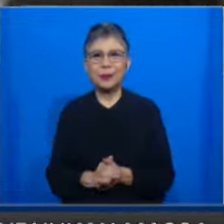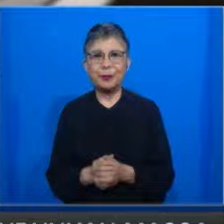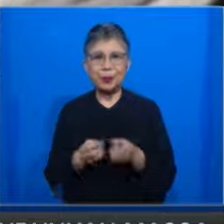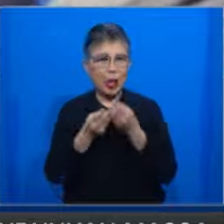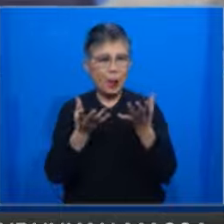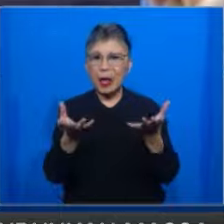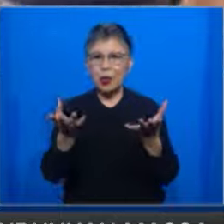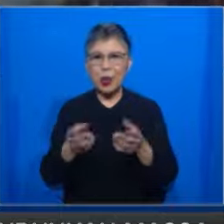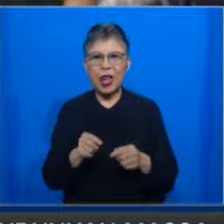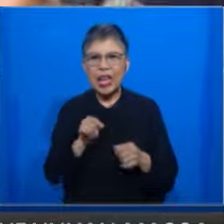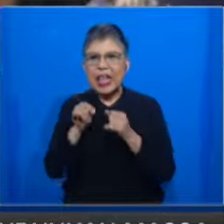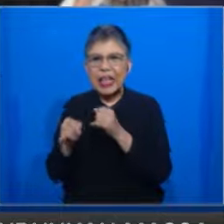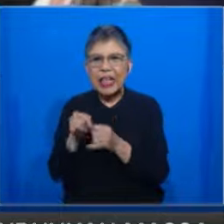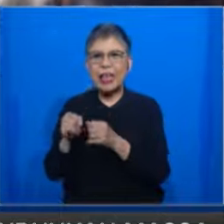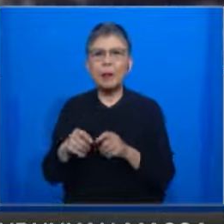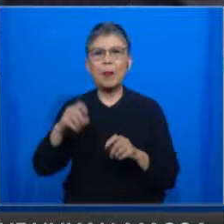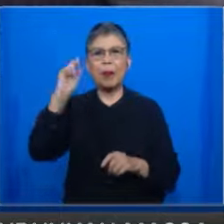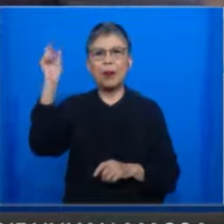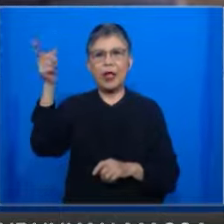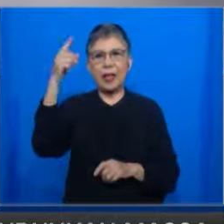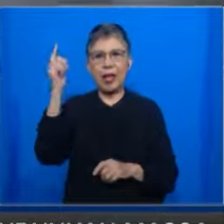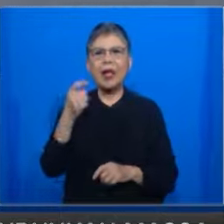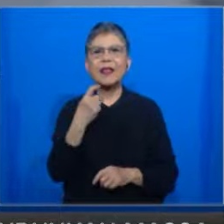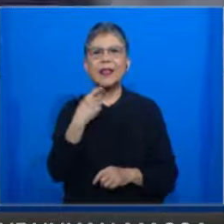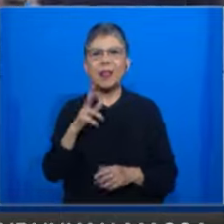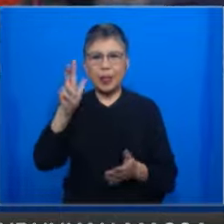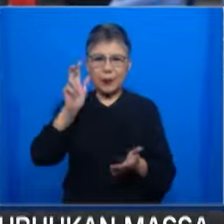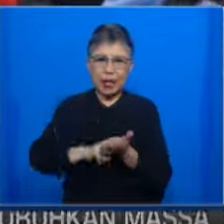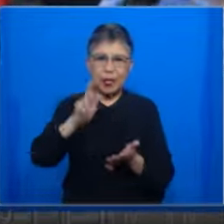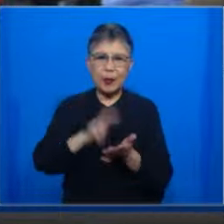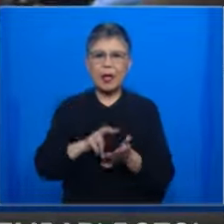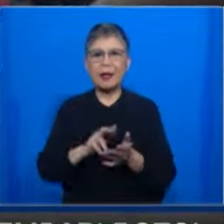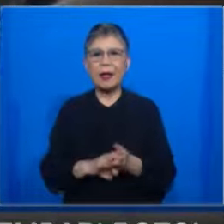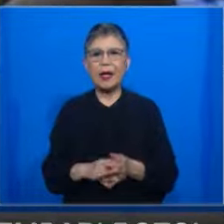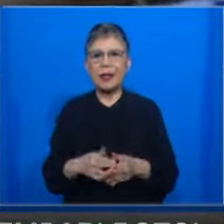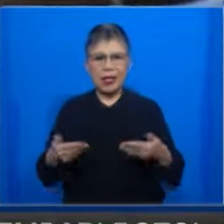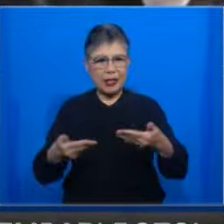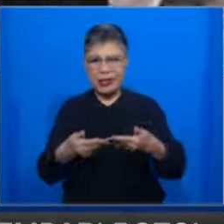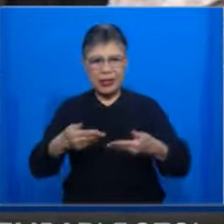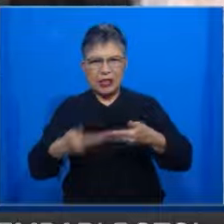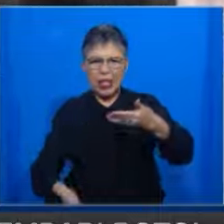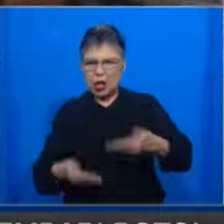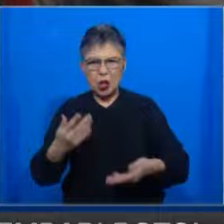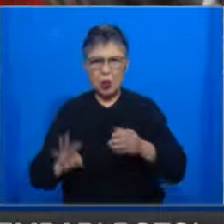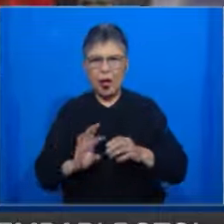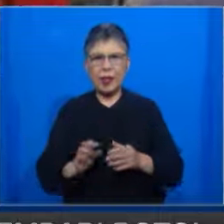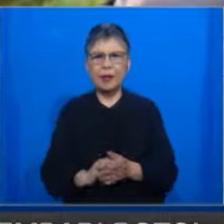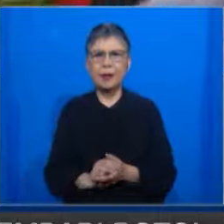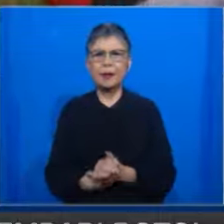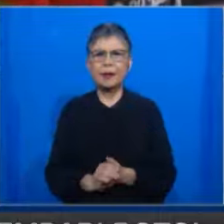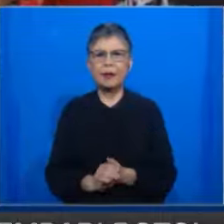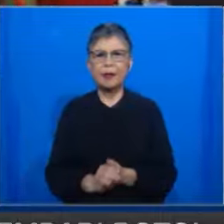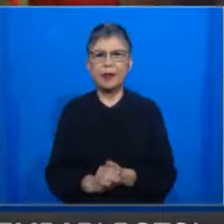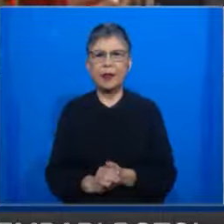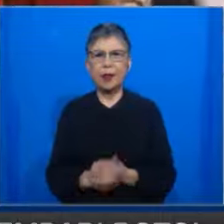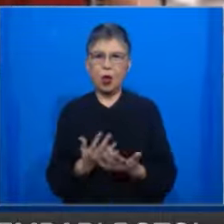menyampaikan kritikan kepada pemerintah terkait dengan kebijakan-kebijakan yang mungkin dianggap tidak sesuai dengan